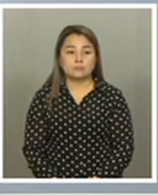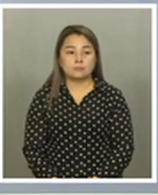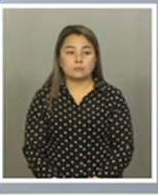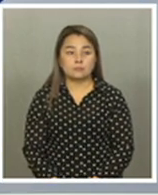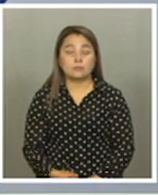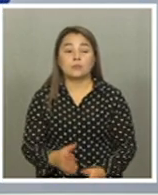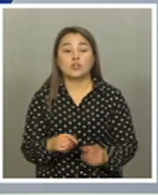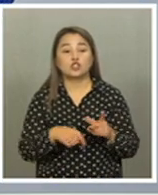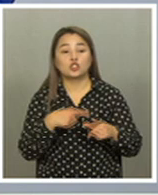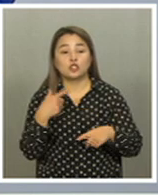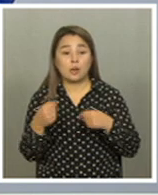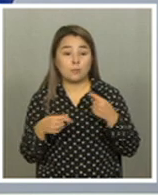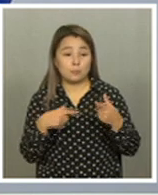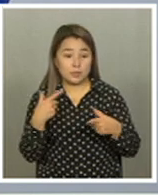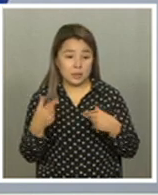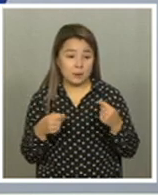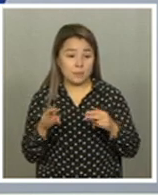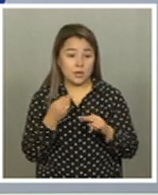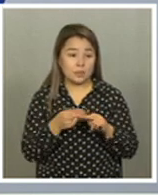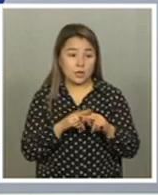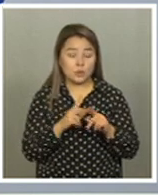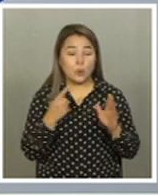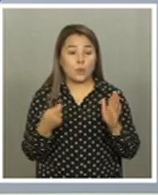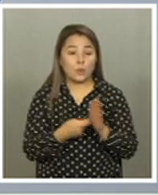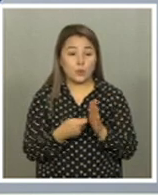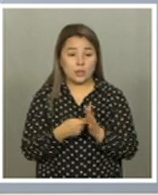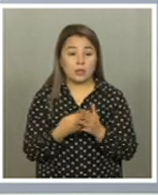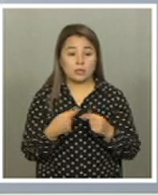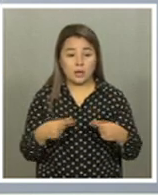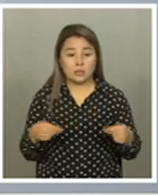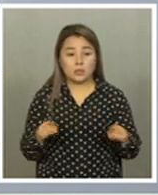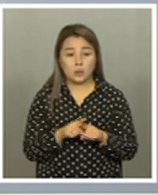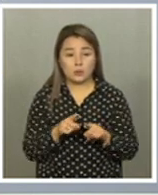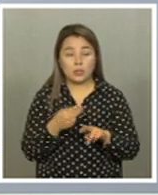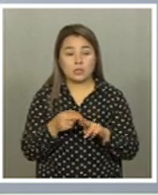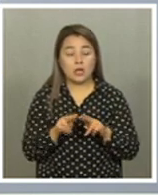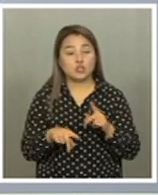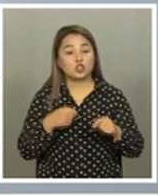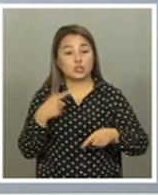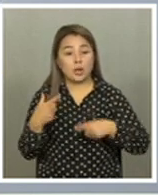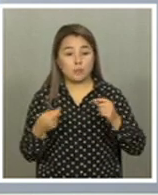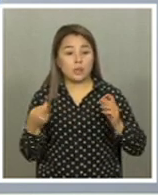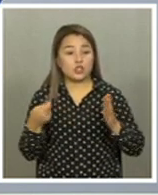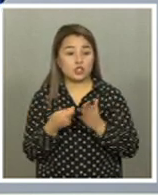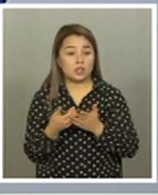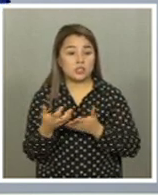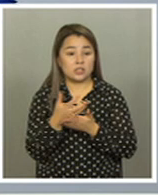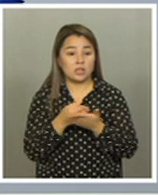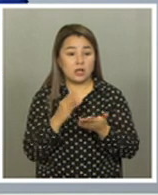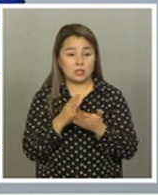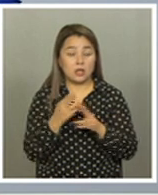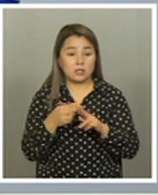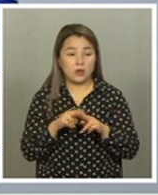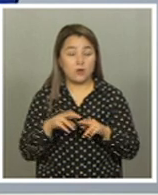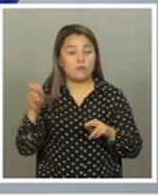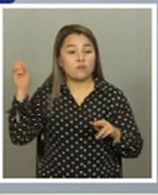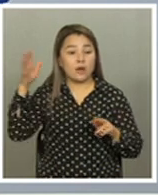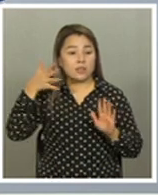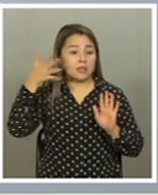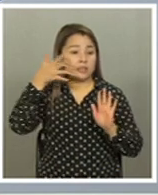Жапырақ. Барлық келген қоректік заттарды сол жапыраққа жиналғаннан кейін ол жерде фотосинтез